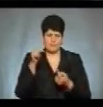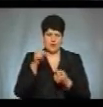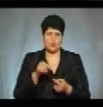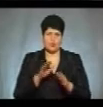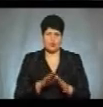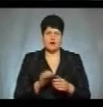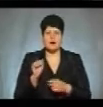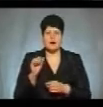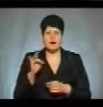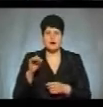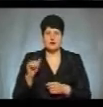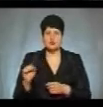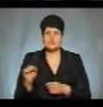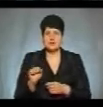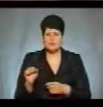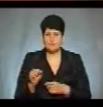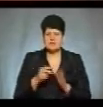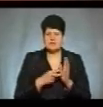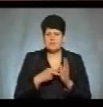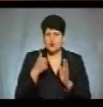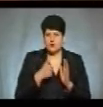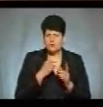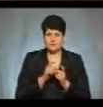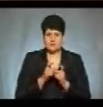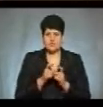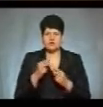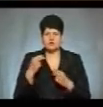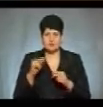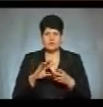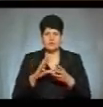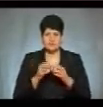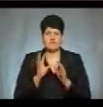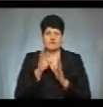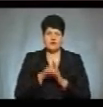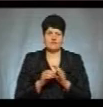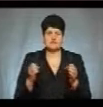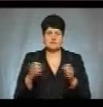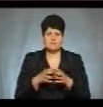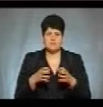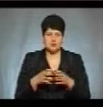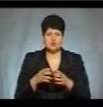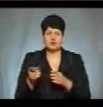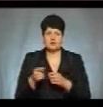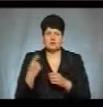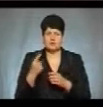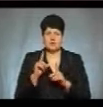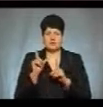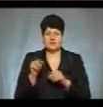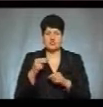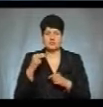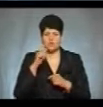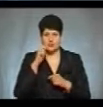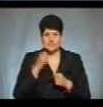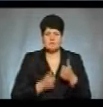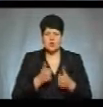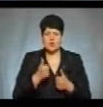Баран з Теребовлі 7 років у вільній боротьбі. За результатами чемпіонату області також увійшов у збірну Тернопільщини, яка поїде на чемпіонат України. Змагався